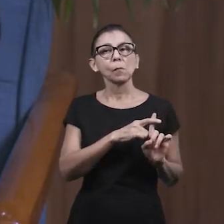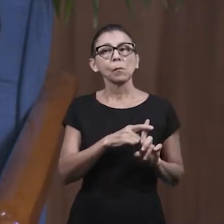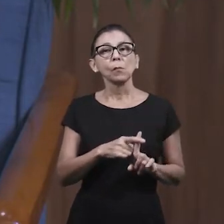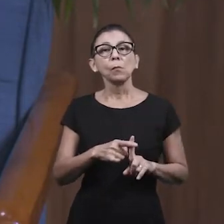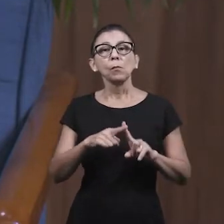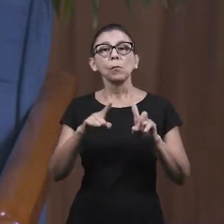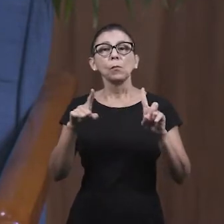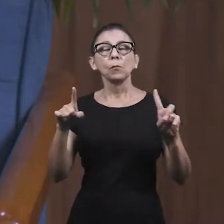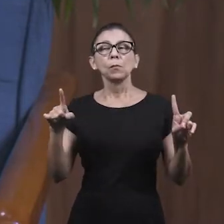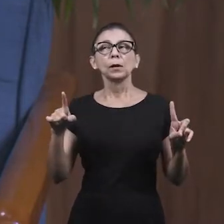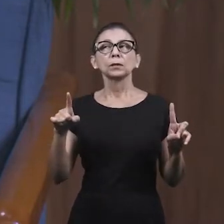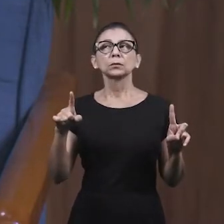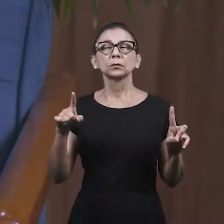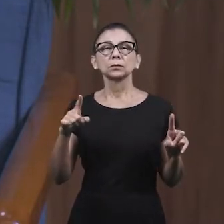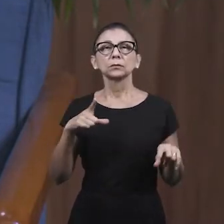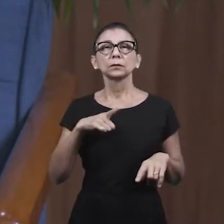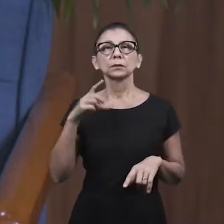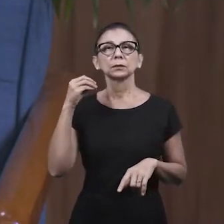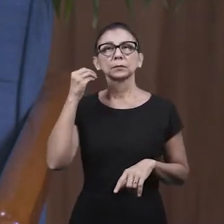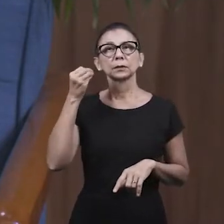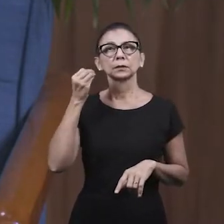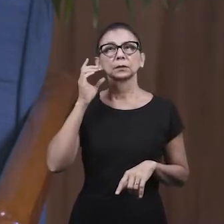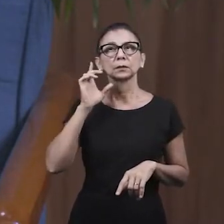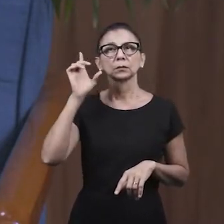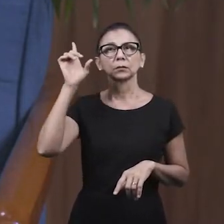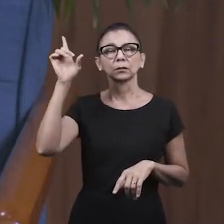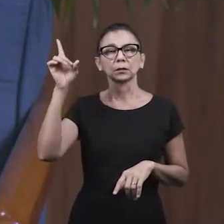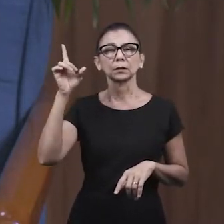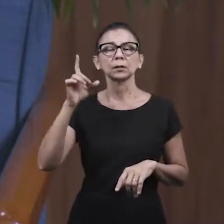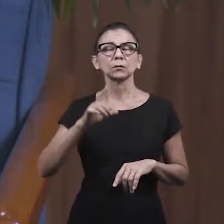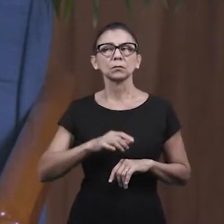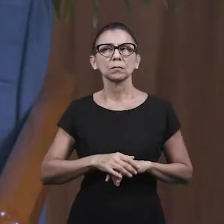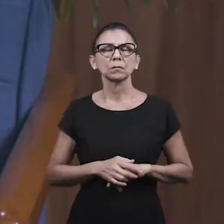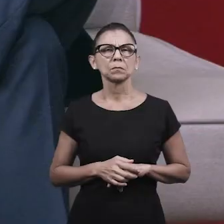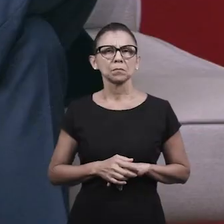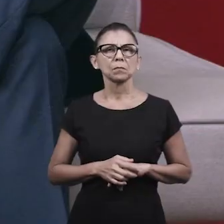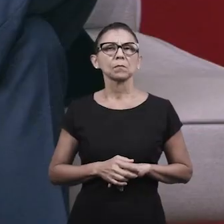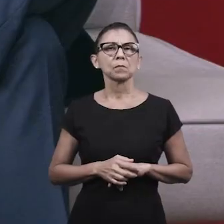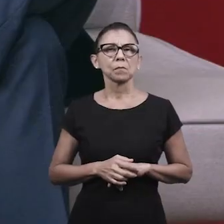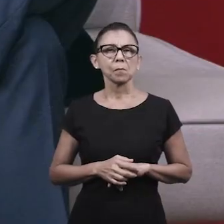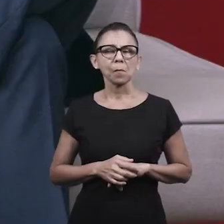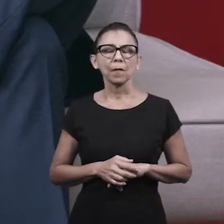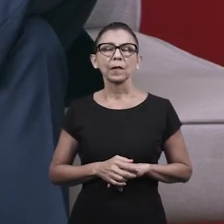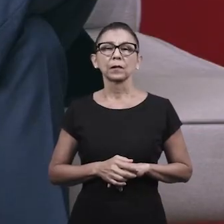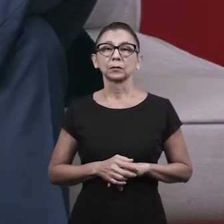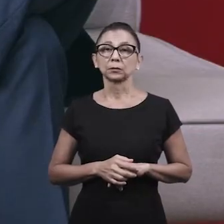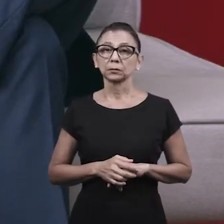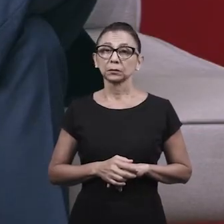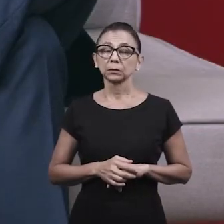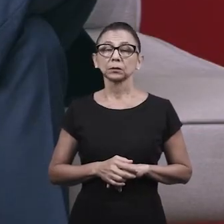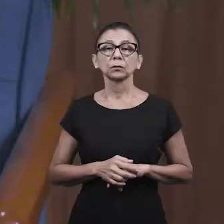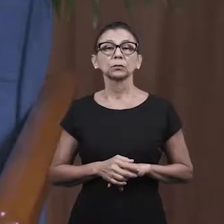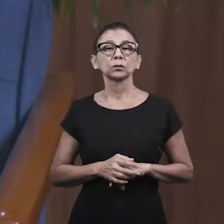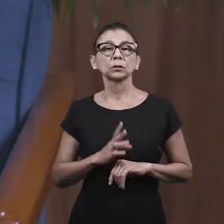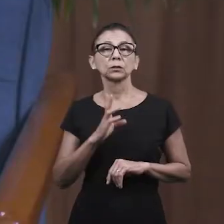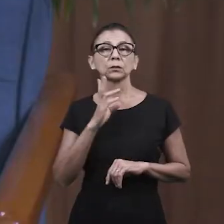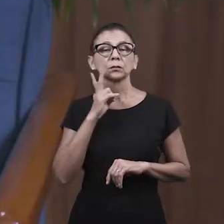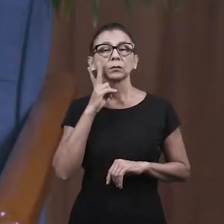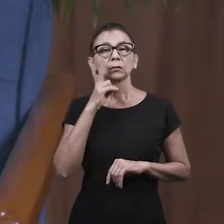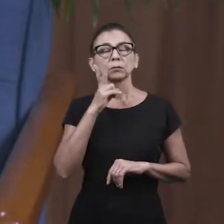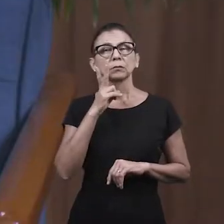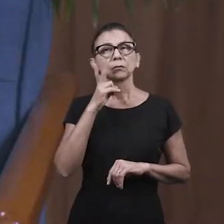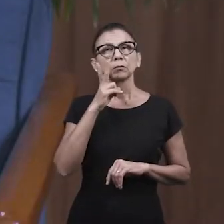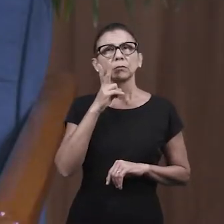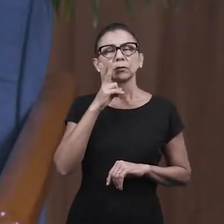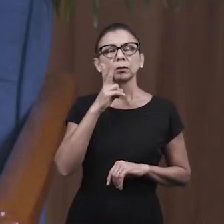aller au-delà de cette action physique, de manger cet élément, de manger du rituel, n'est-ce pas? Il passe